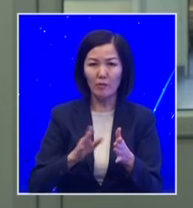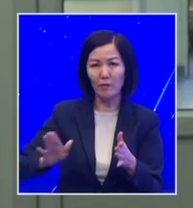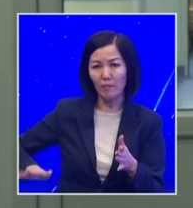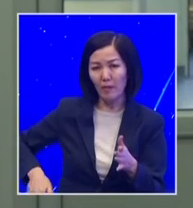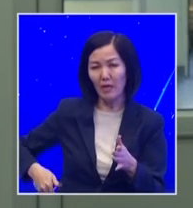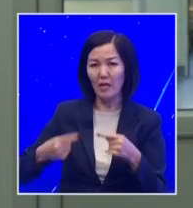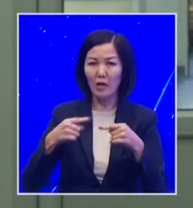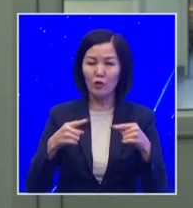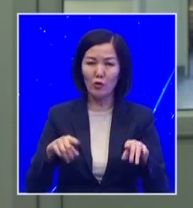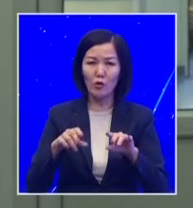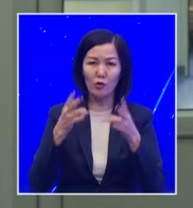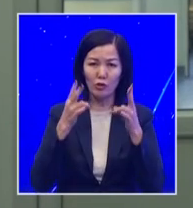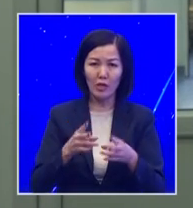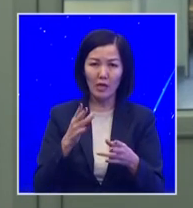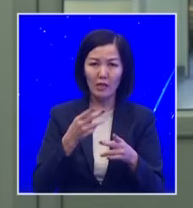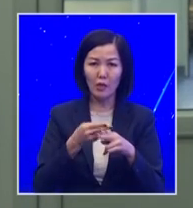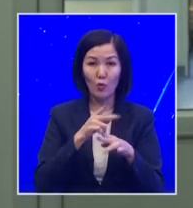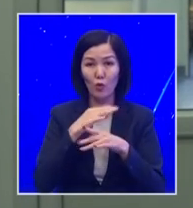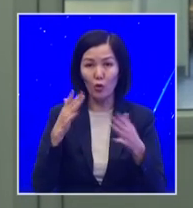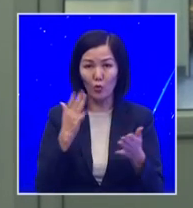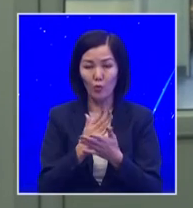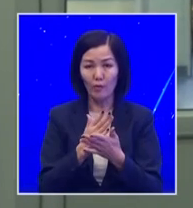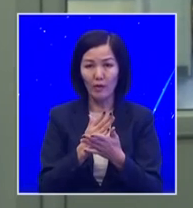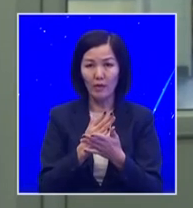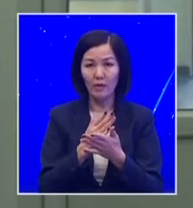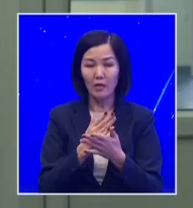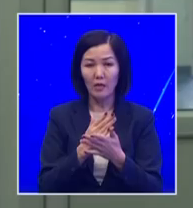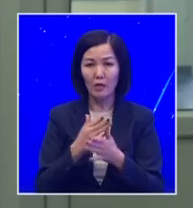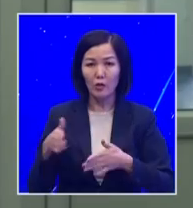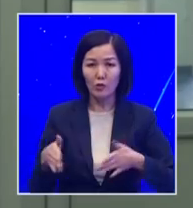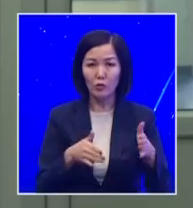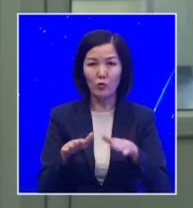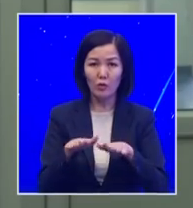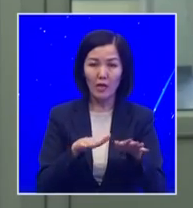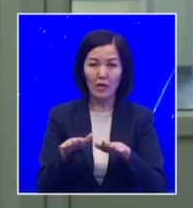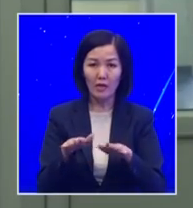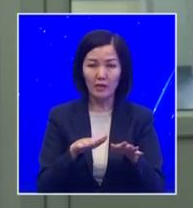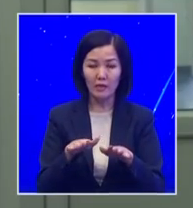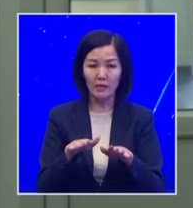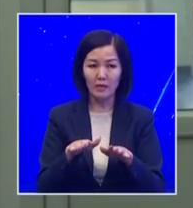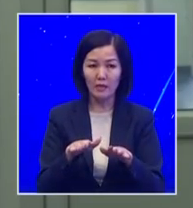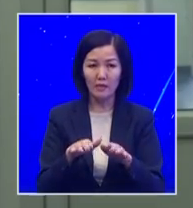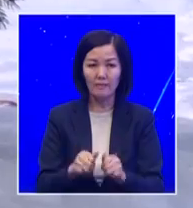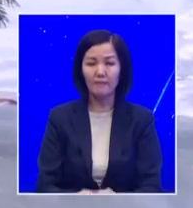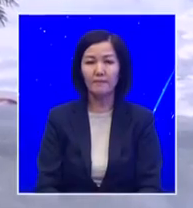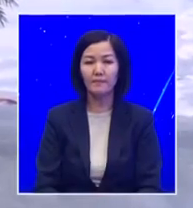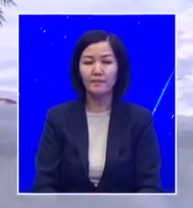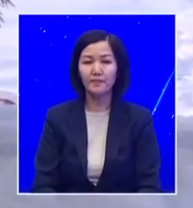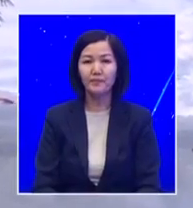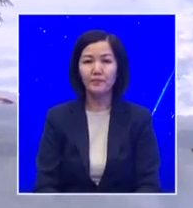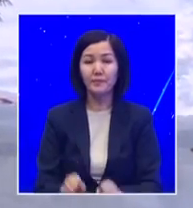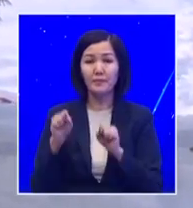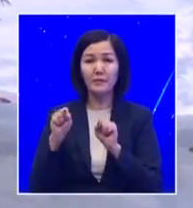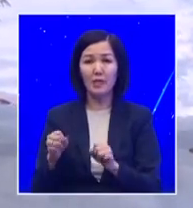сияқты жарақаттар өте көп кездеседі, ол жаңағы жол тағдырға ең науқастардың жаңағы остеопороздың болуына байланысты.